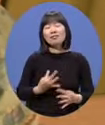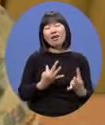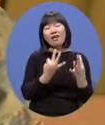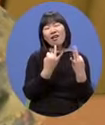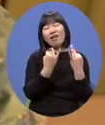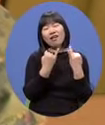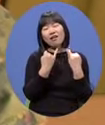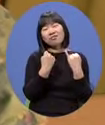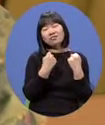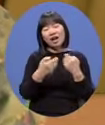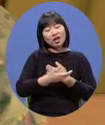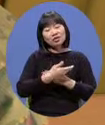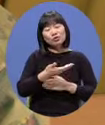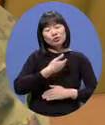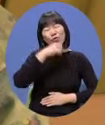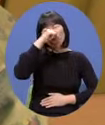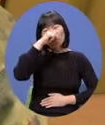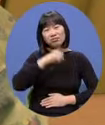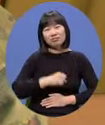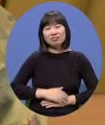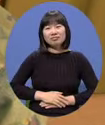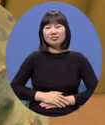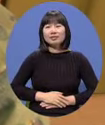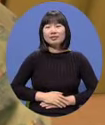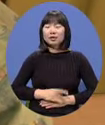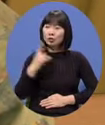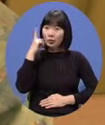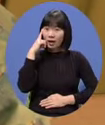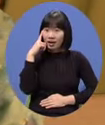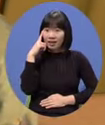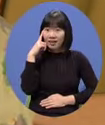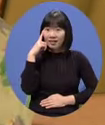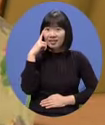많이요. 많이 안아줬으면 좋겠어? 네. 왜?